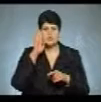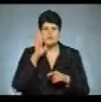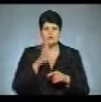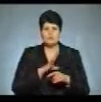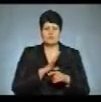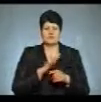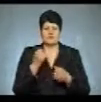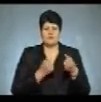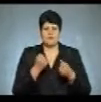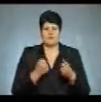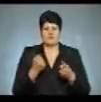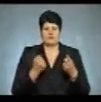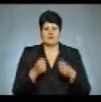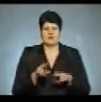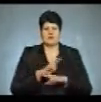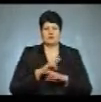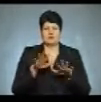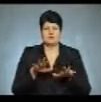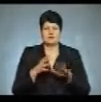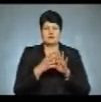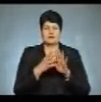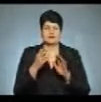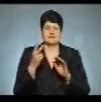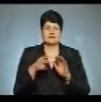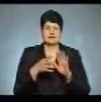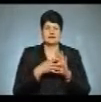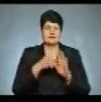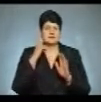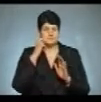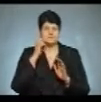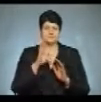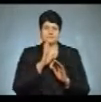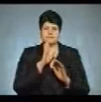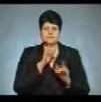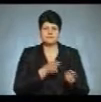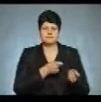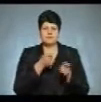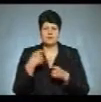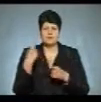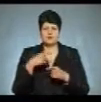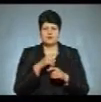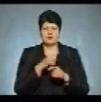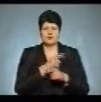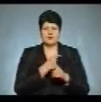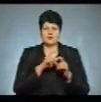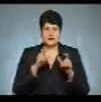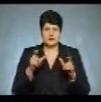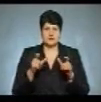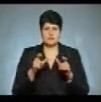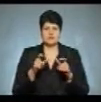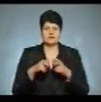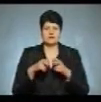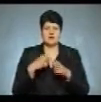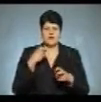автомобіля, загинув на місці. 29-річну жінку доставили в Тернопільську обласну лікарню із пошкодженням хребта і травмою спинного